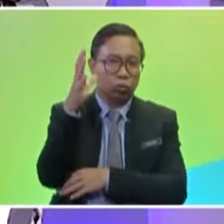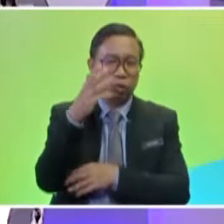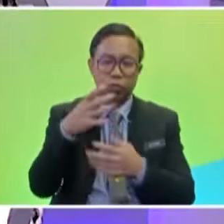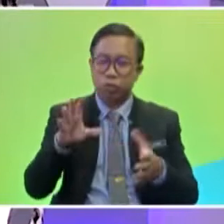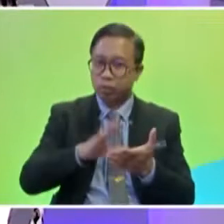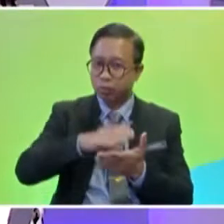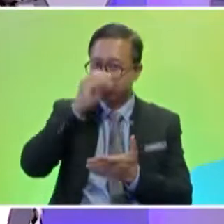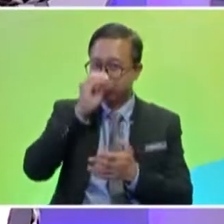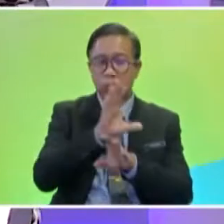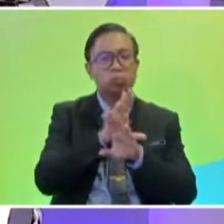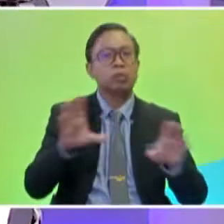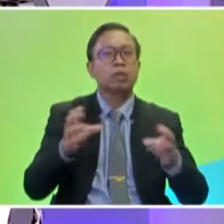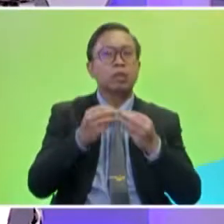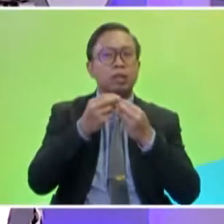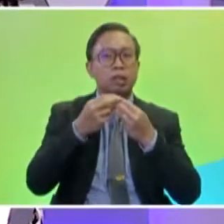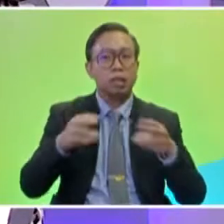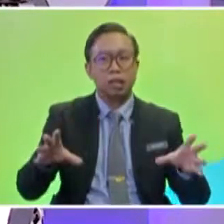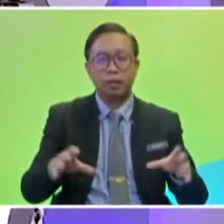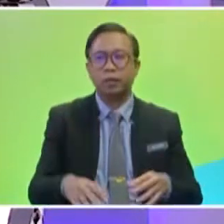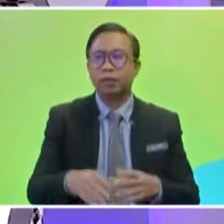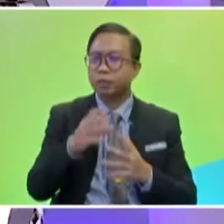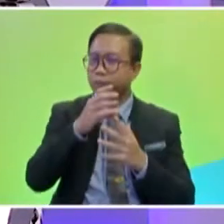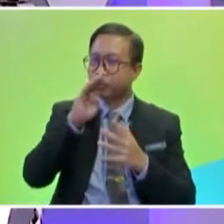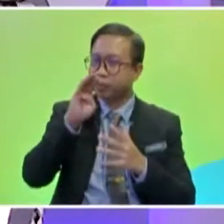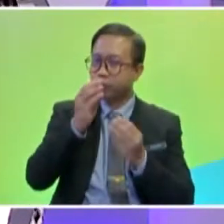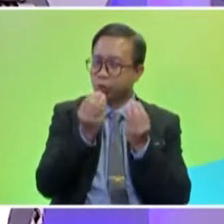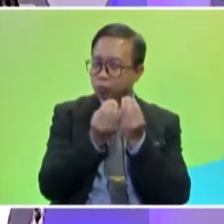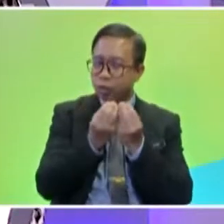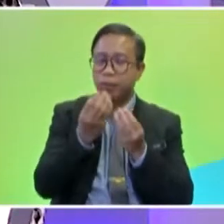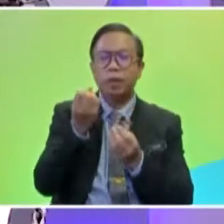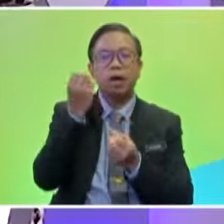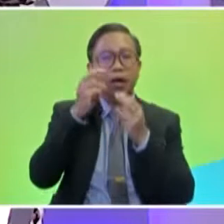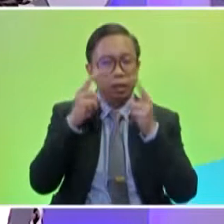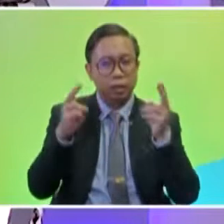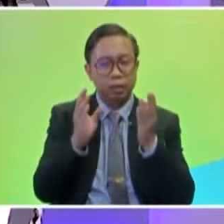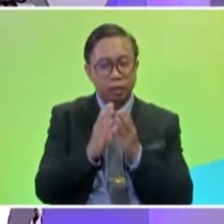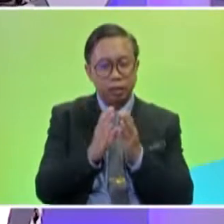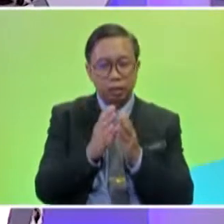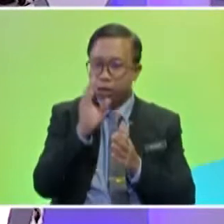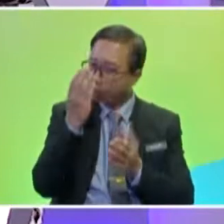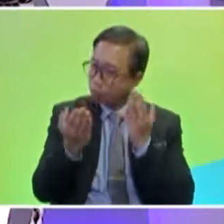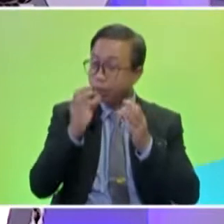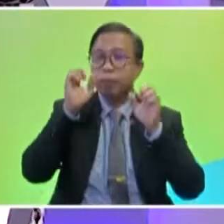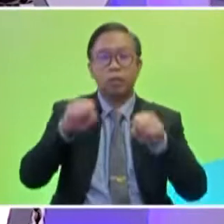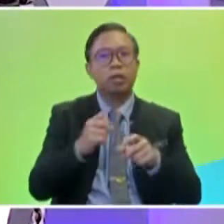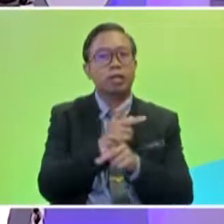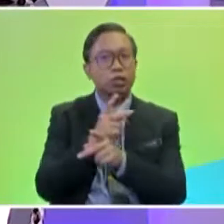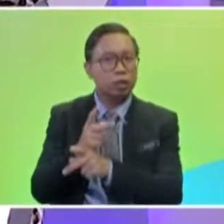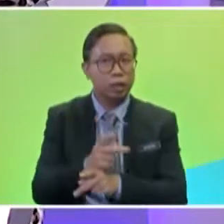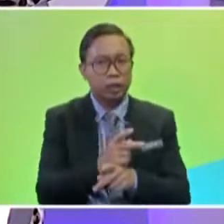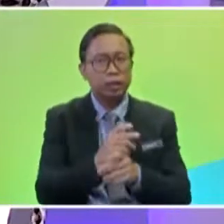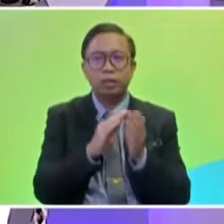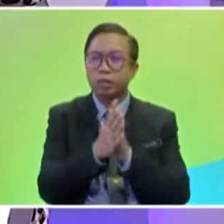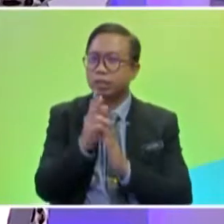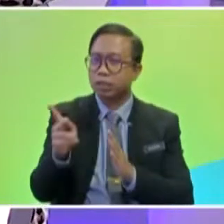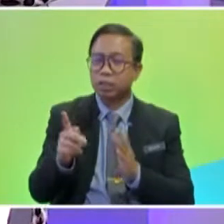jatuh itu tidak Pupus bilangannya Makin kecil tetapi begitu boleh jaga mungkin kita menjadikannya